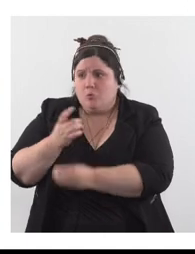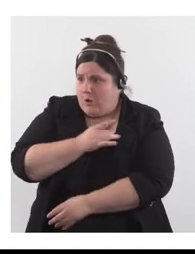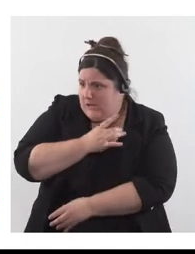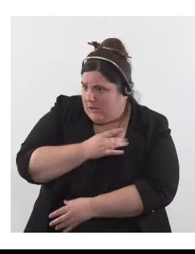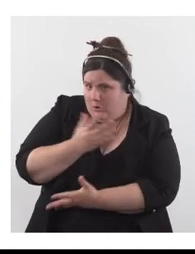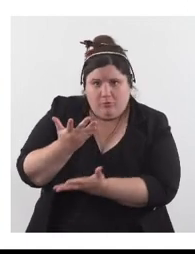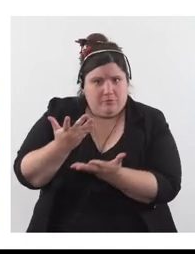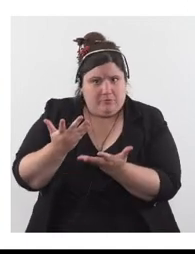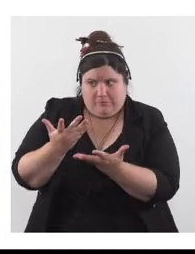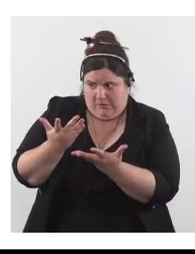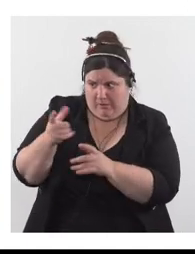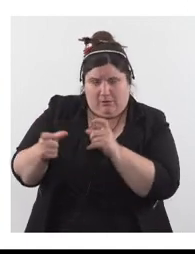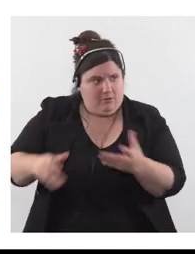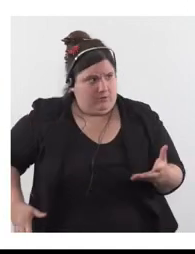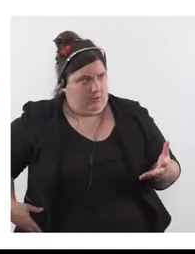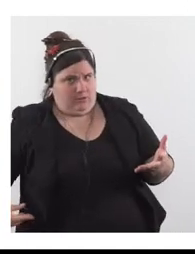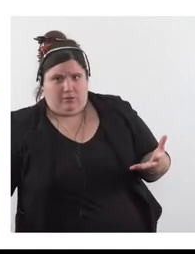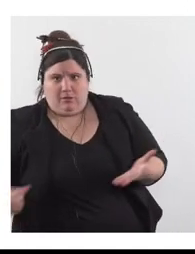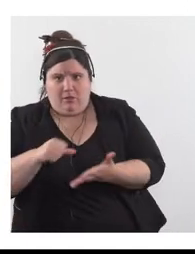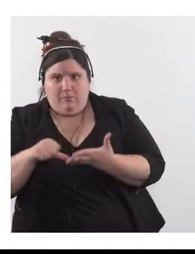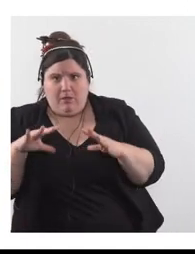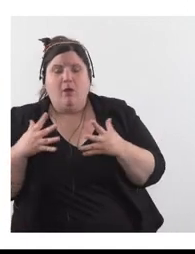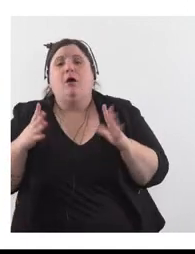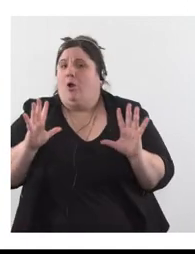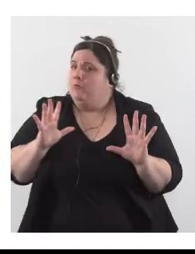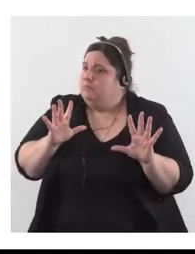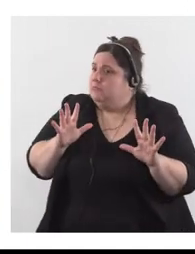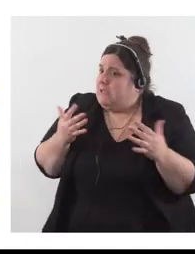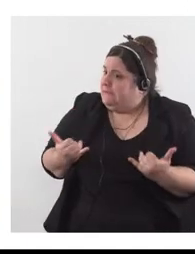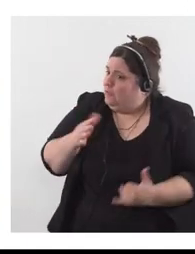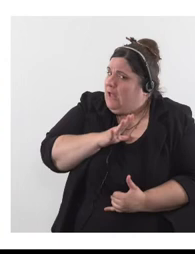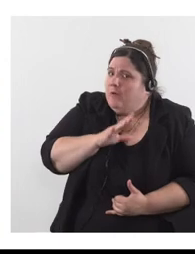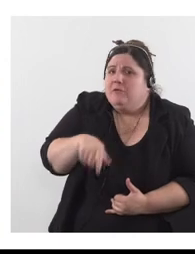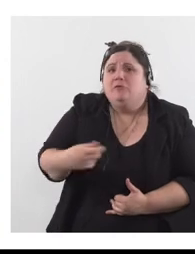d'aide juridictionnelle, hein, mais on n'a pas les moyens, nous, de prendre en charge...